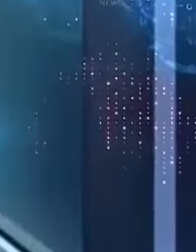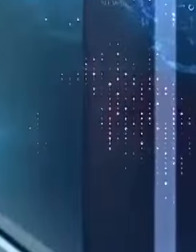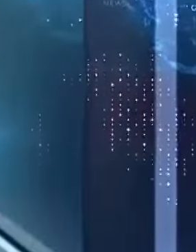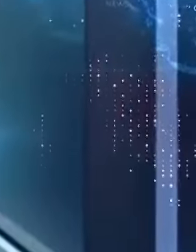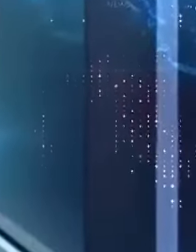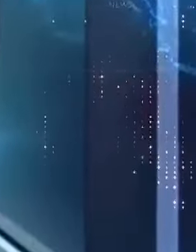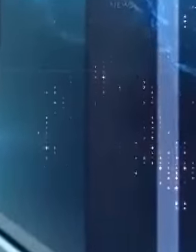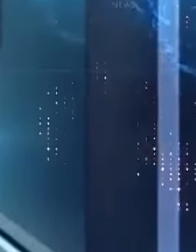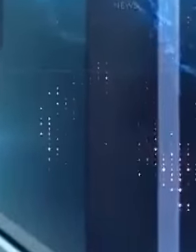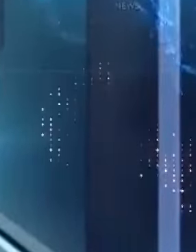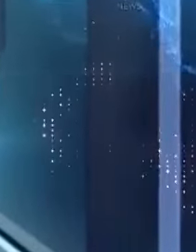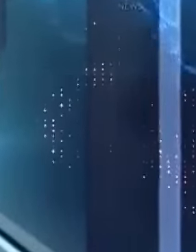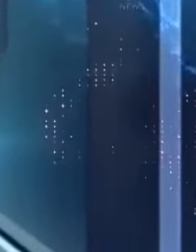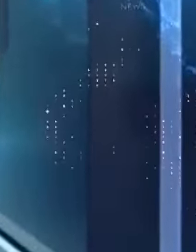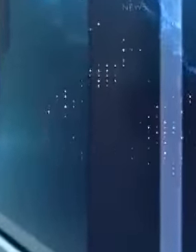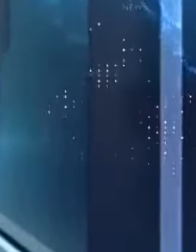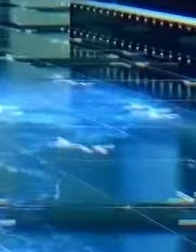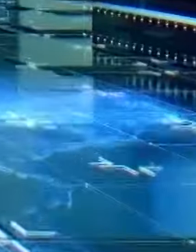Жетсу телеарнасы.